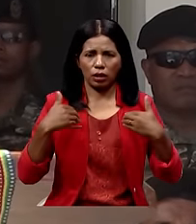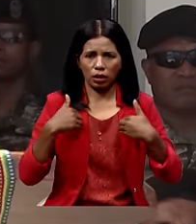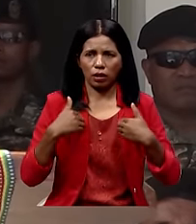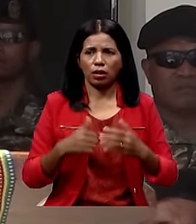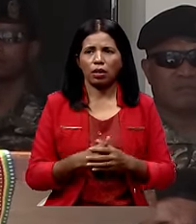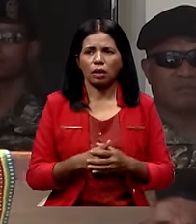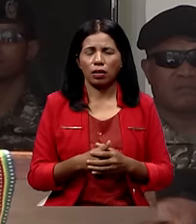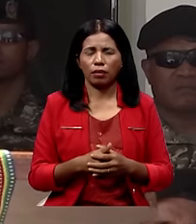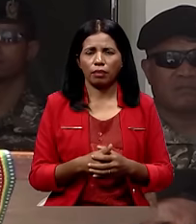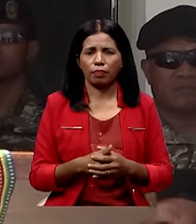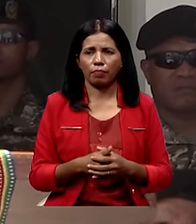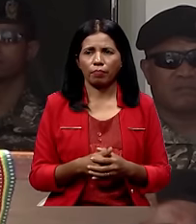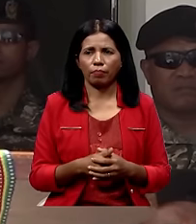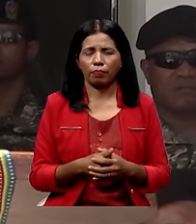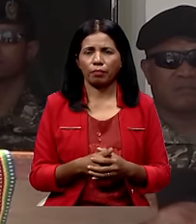apesar de